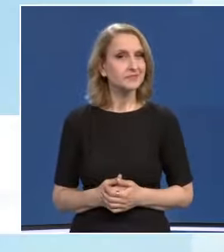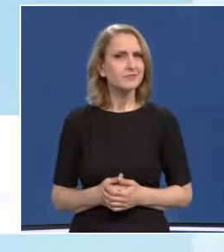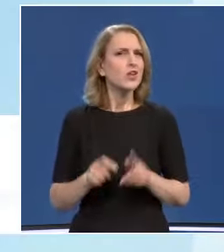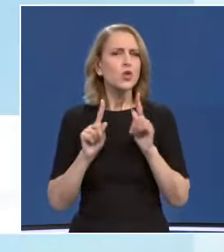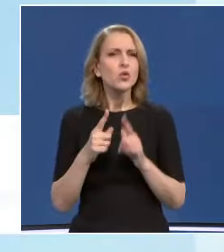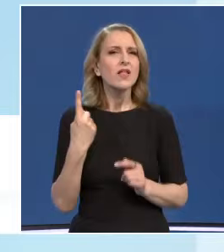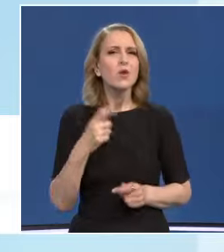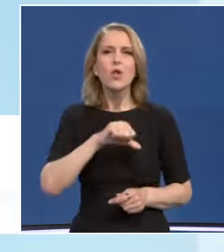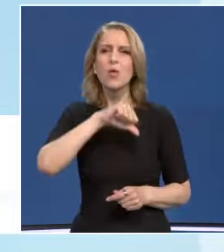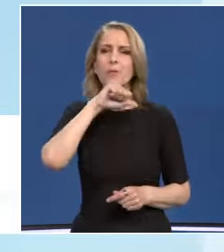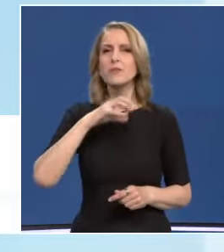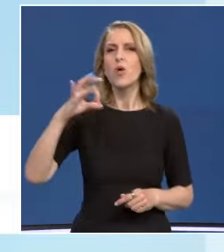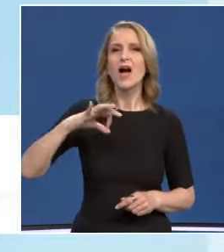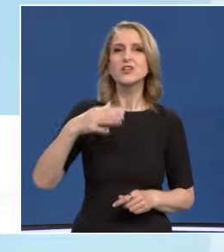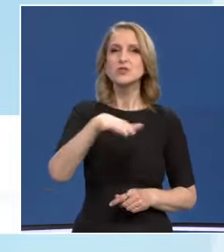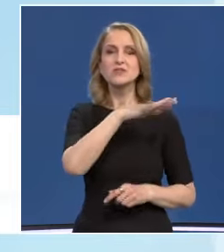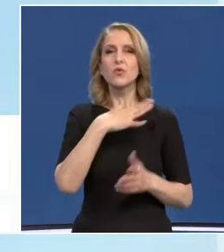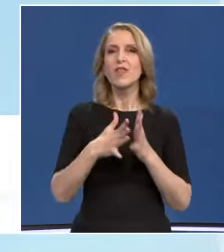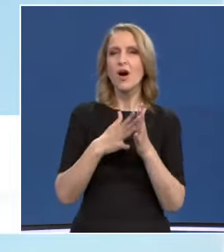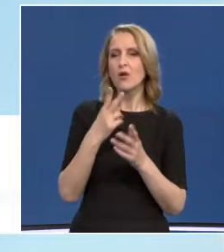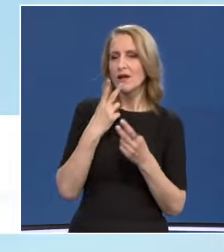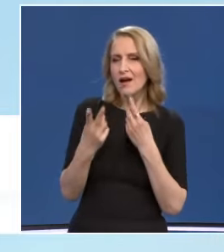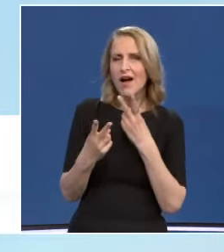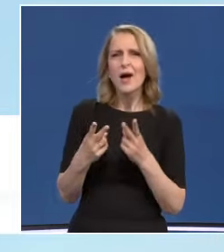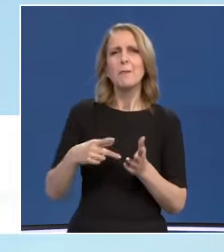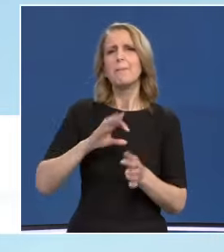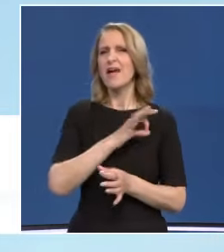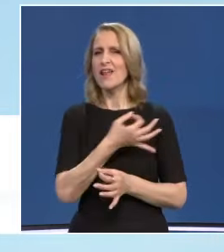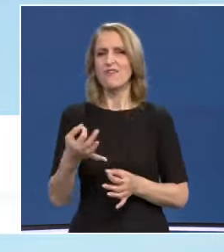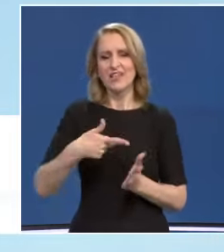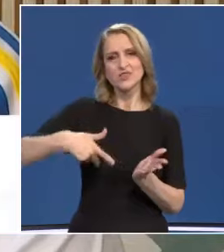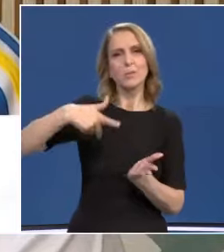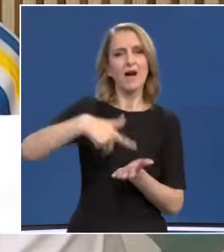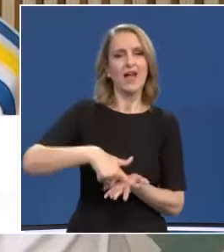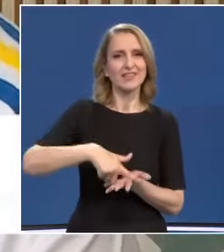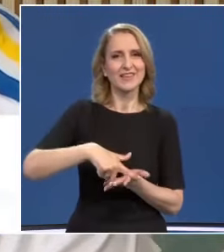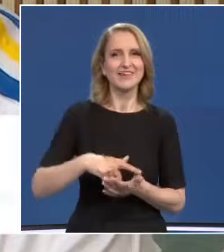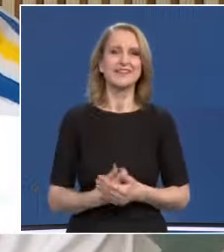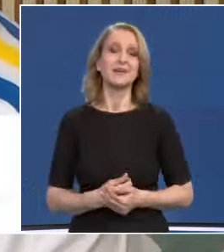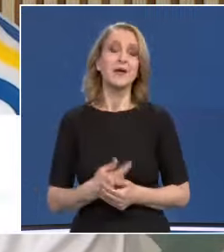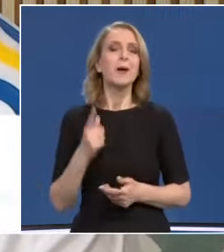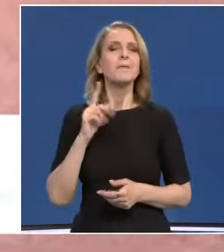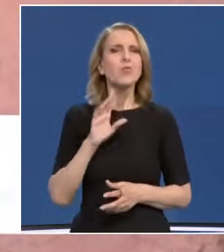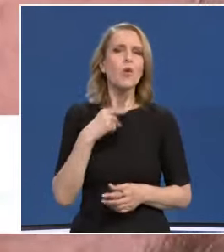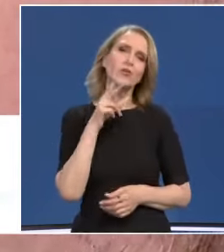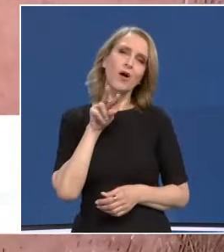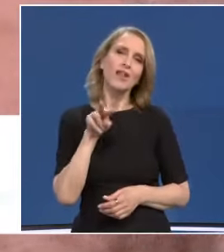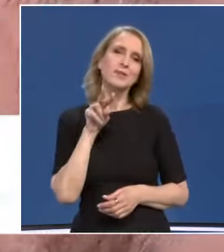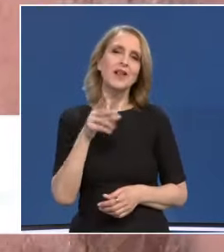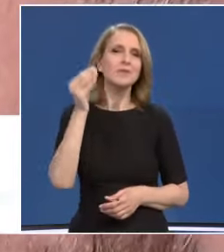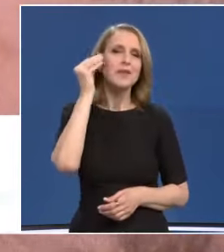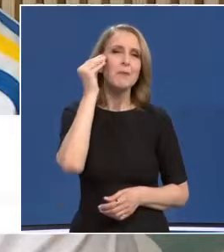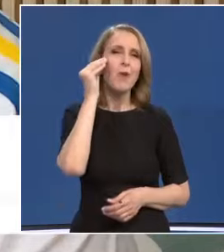Но едно от любимите качества на феновете са перфектните му шпагати. Мен лично много ми напомня на някой